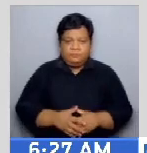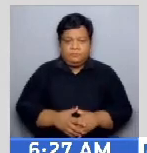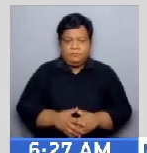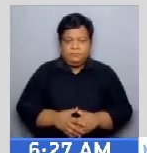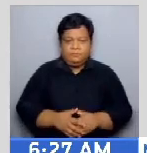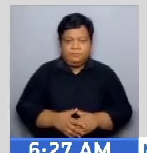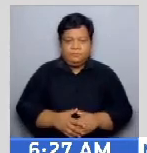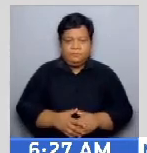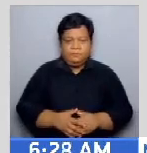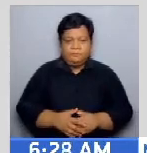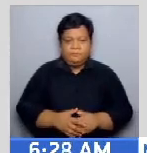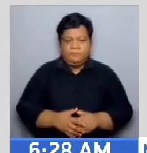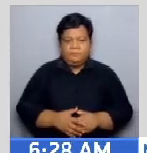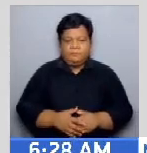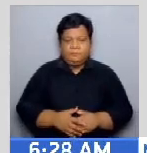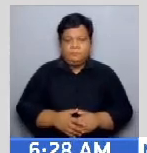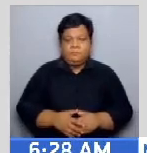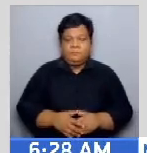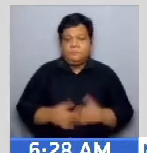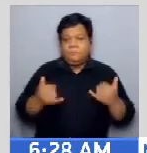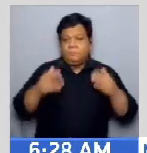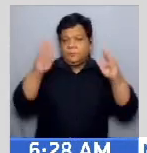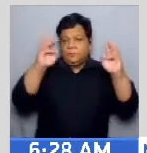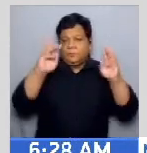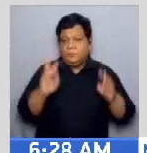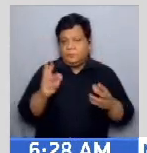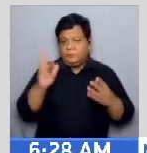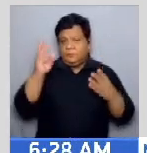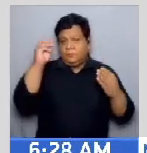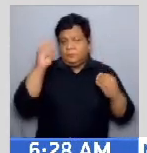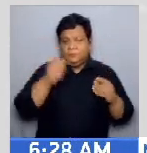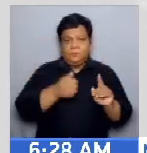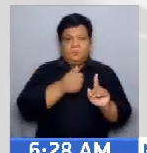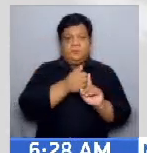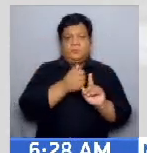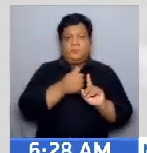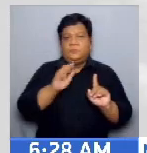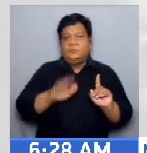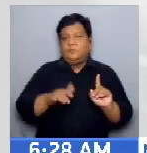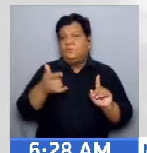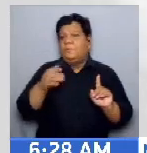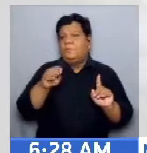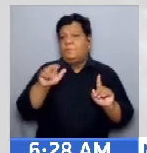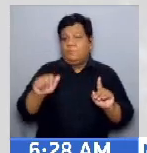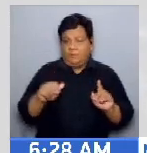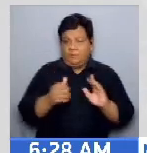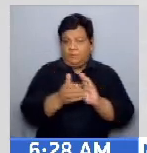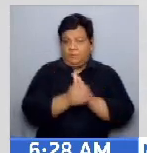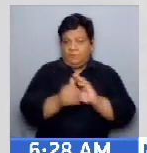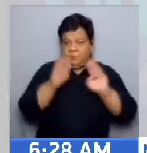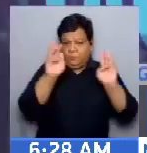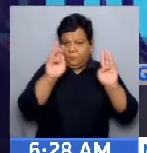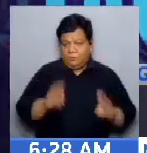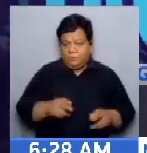Ang ulat panahon ni GMA resident meteorologist Nathaniel Mangtani Cruz.